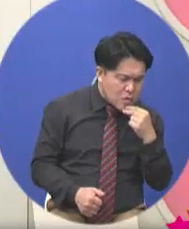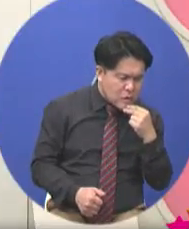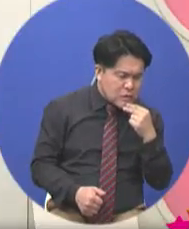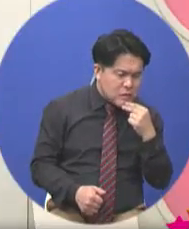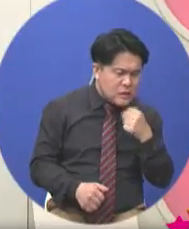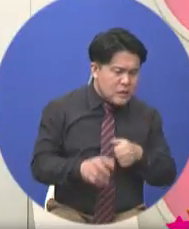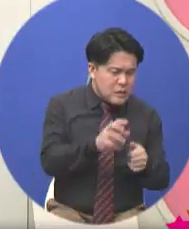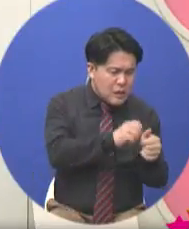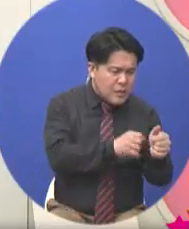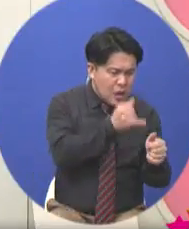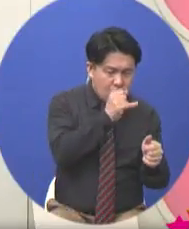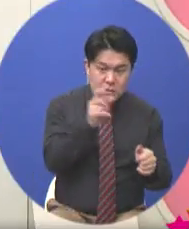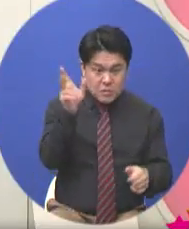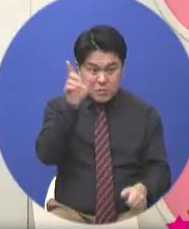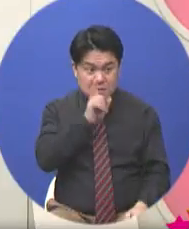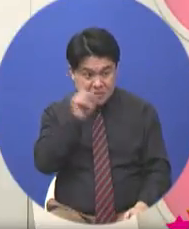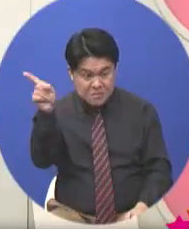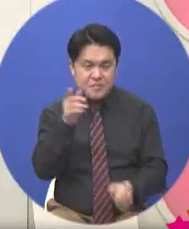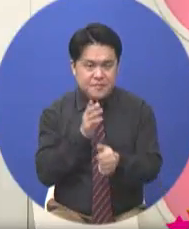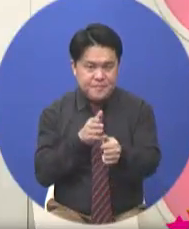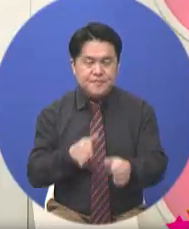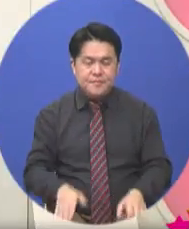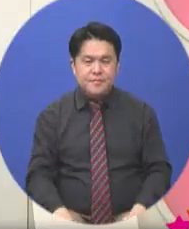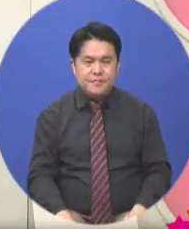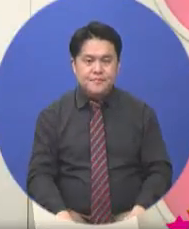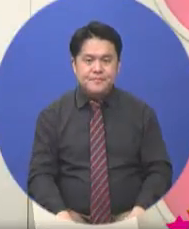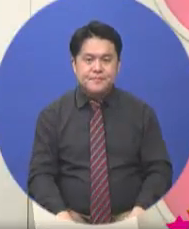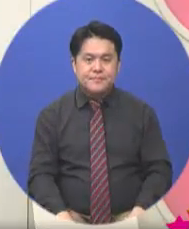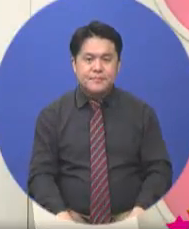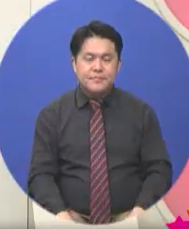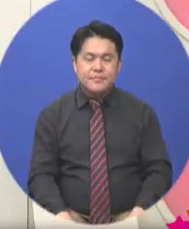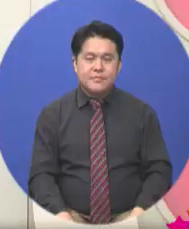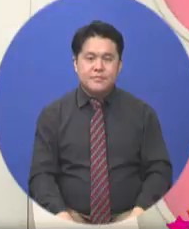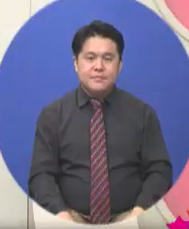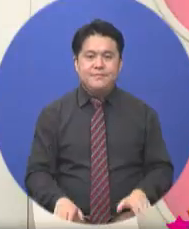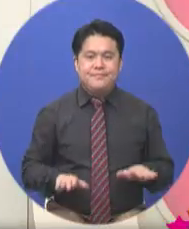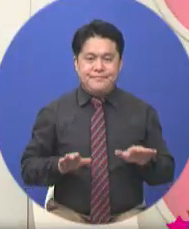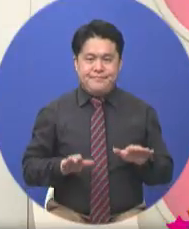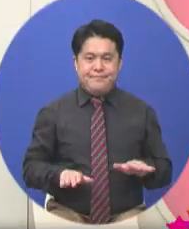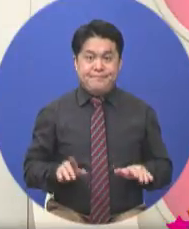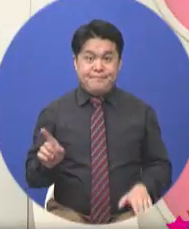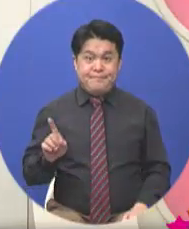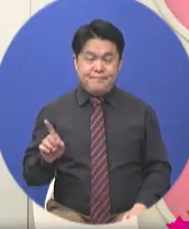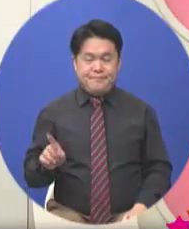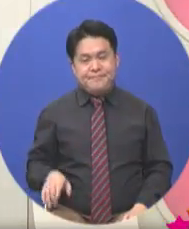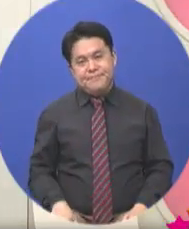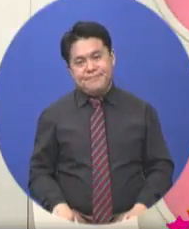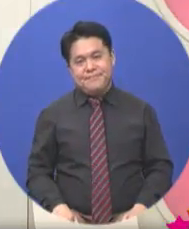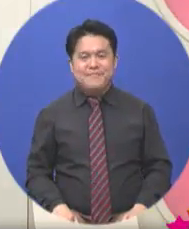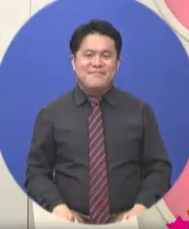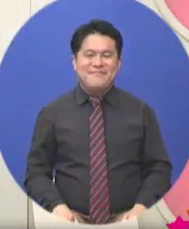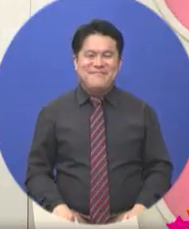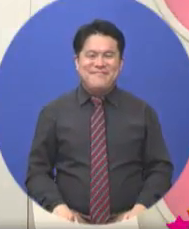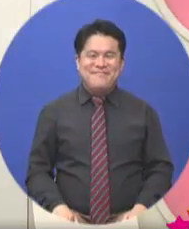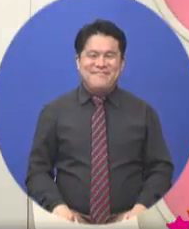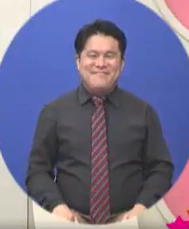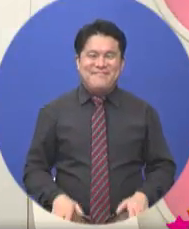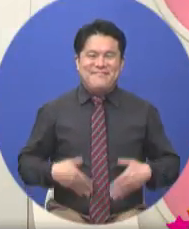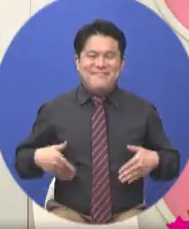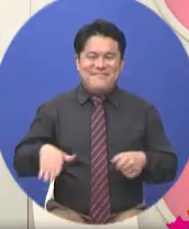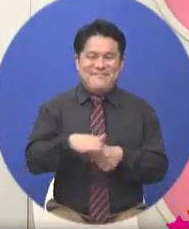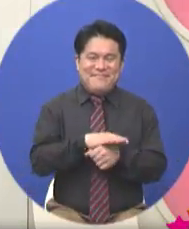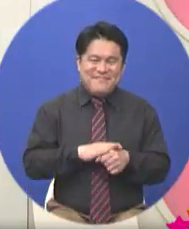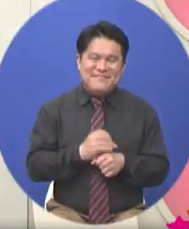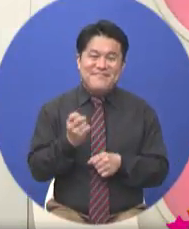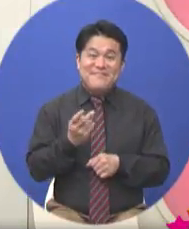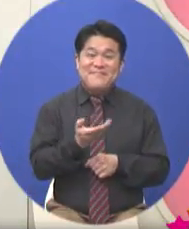주시기 바랍니다. 그럽니다. 네. 그래요. 자, 오늘 이렇게 네. 우리 훈훈한 사랑과